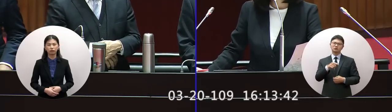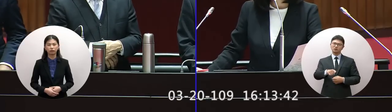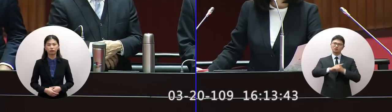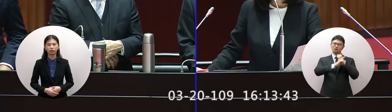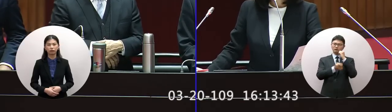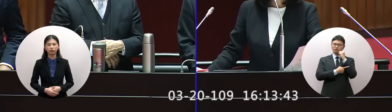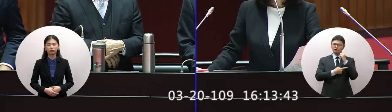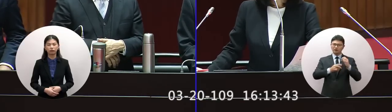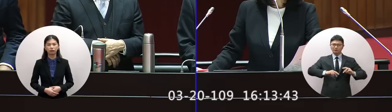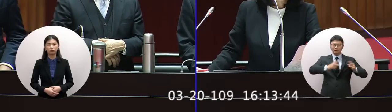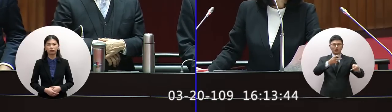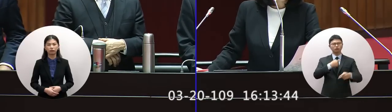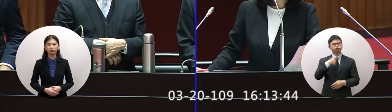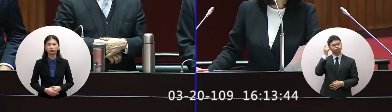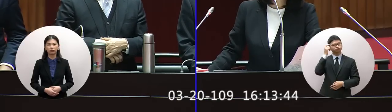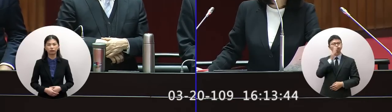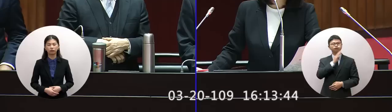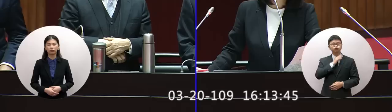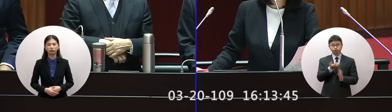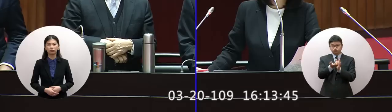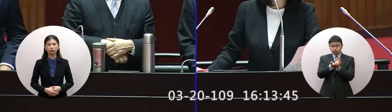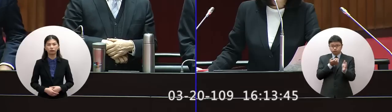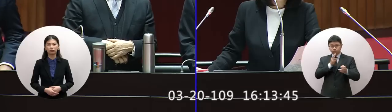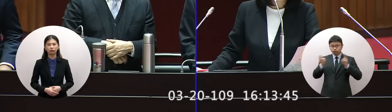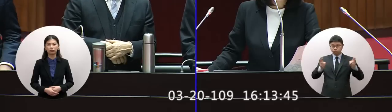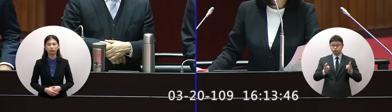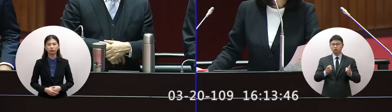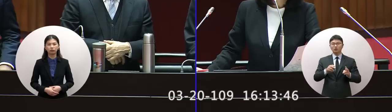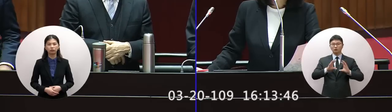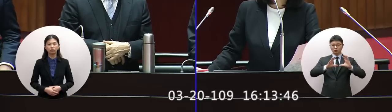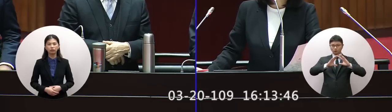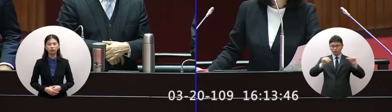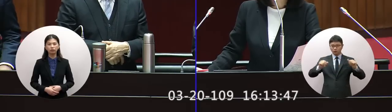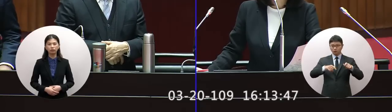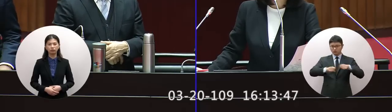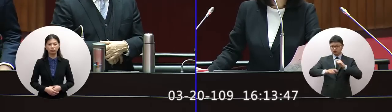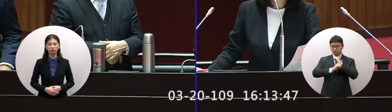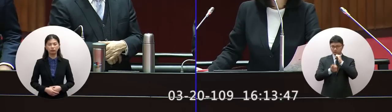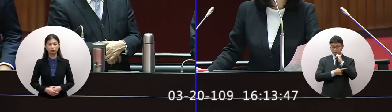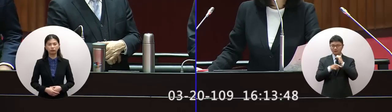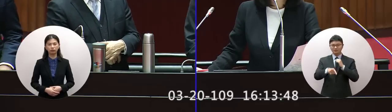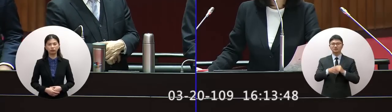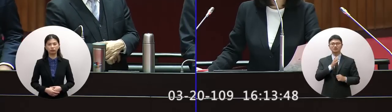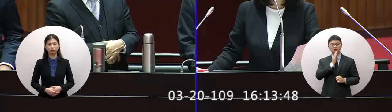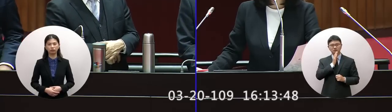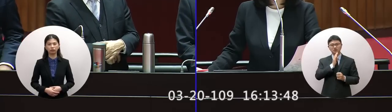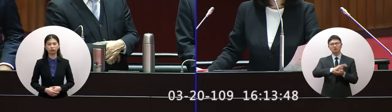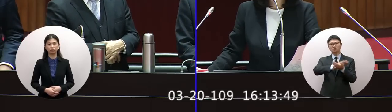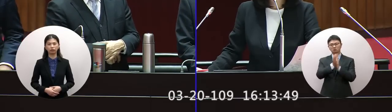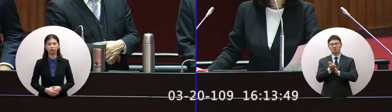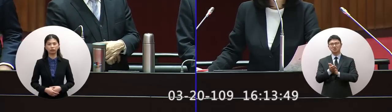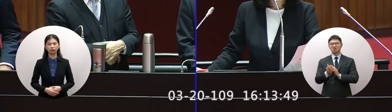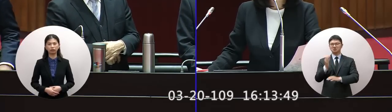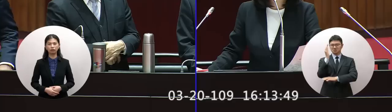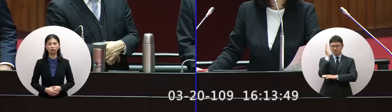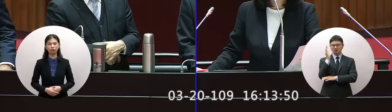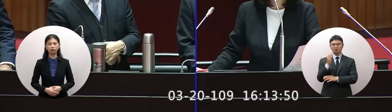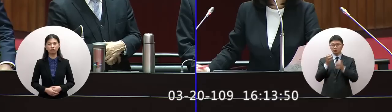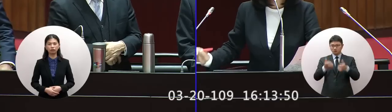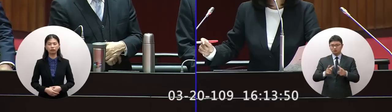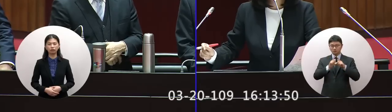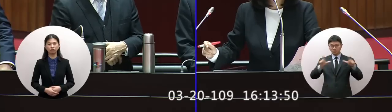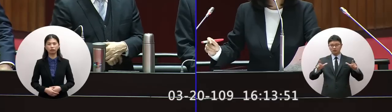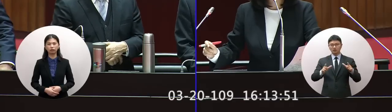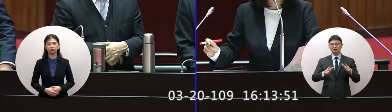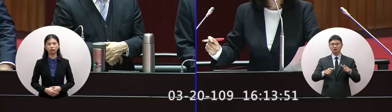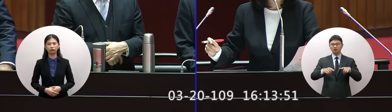法呢？我们所谓超前部署的国土计划法，其实早就沦为国家重大建设